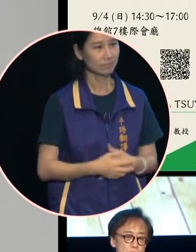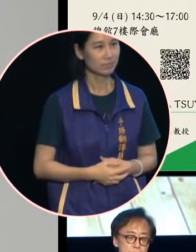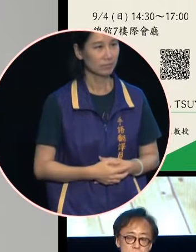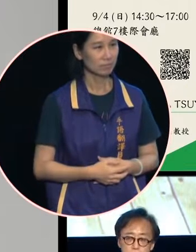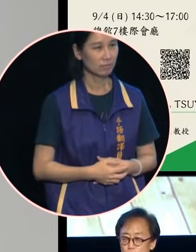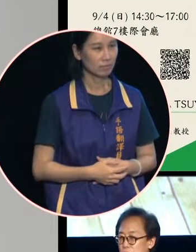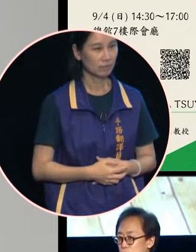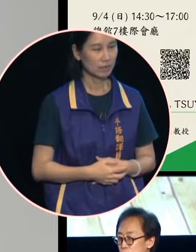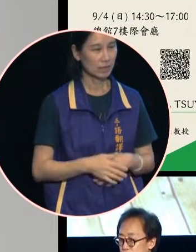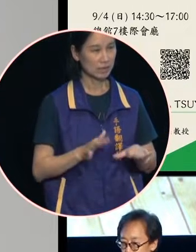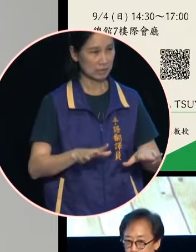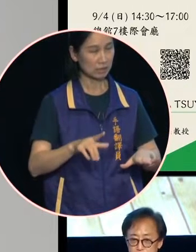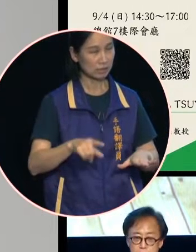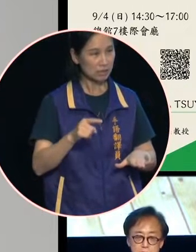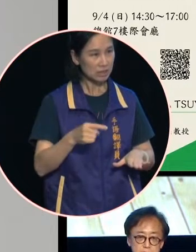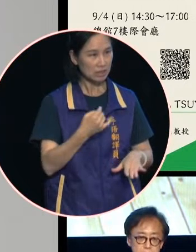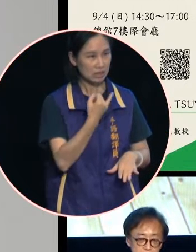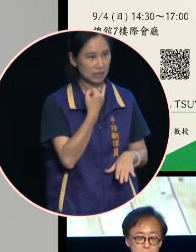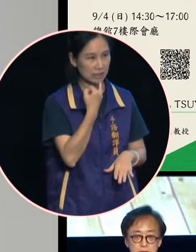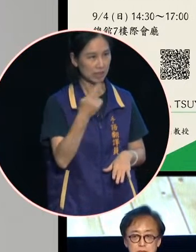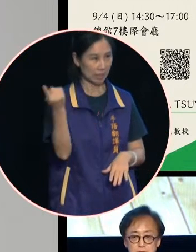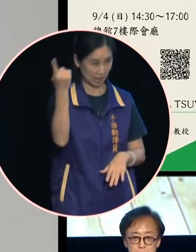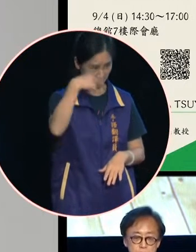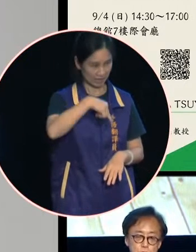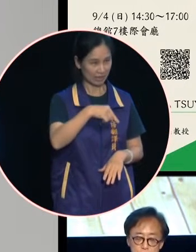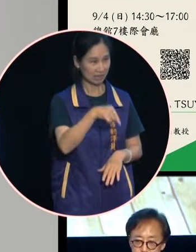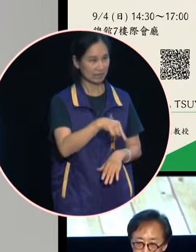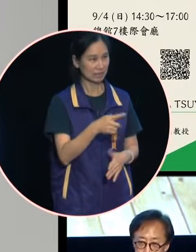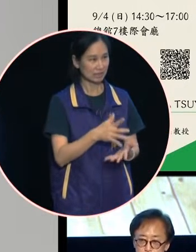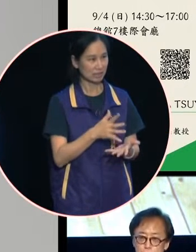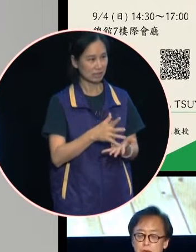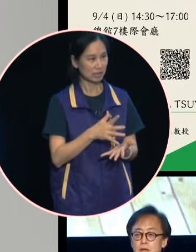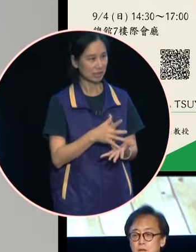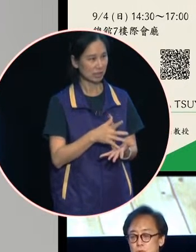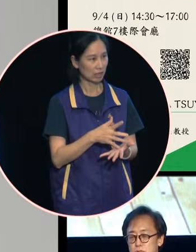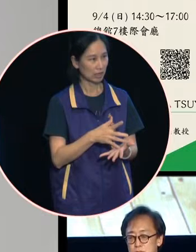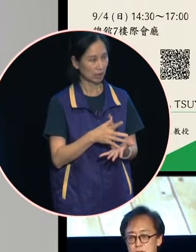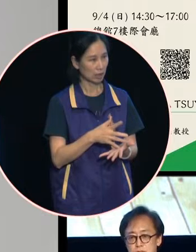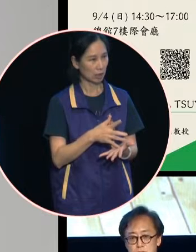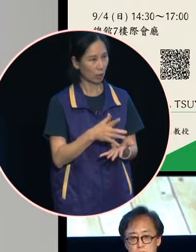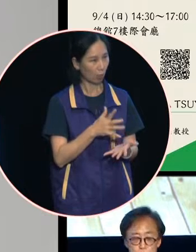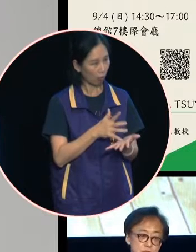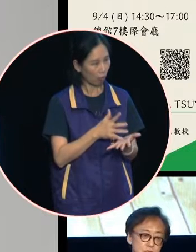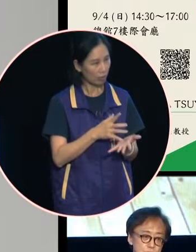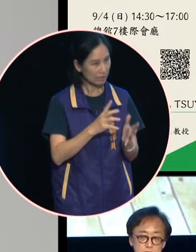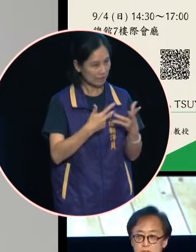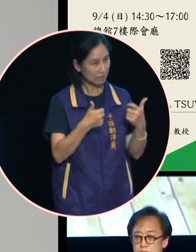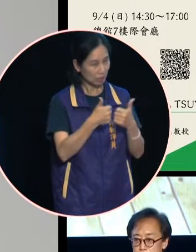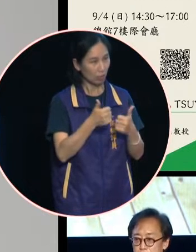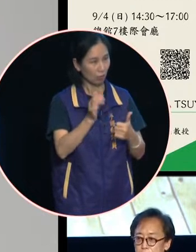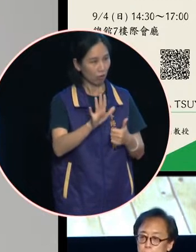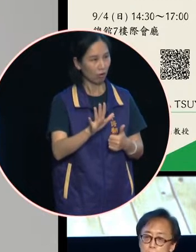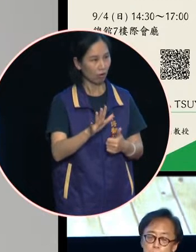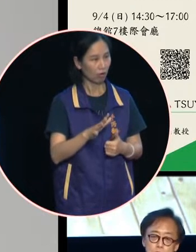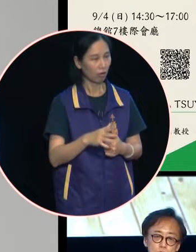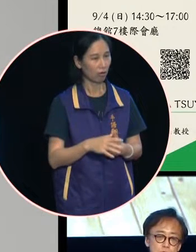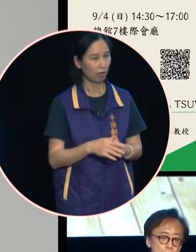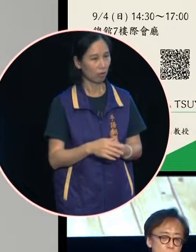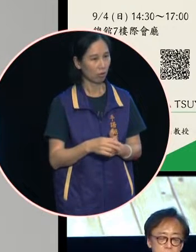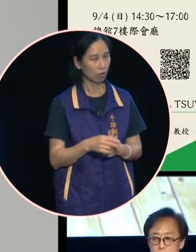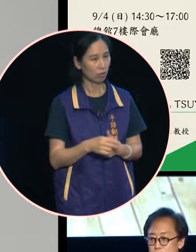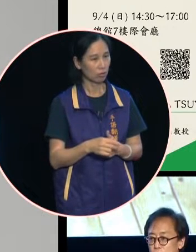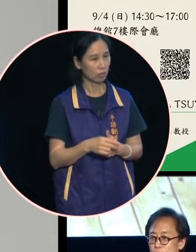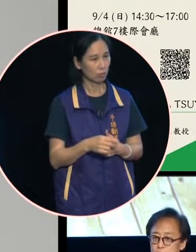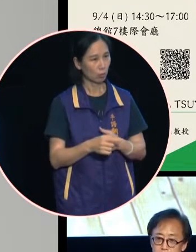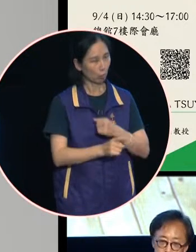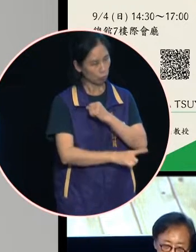一次能过来最后一站，我的各地也是有演讲机会，或者是一些自己有一些采访。不过最